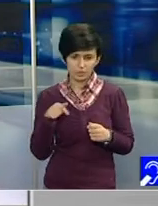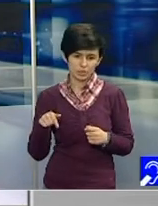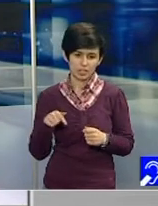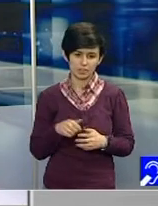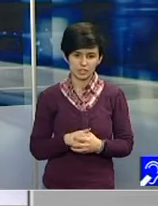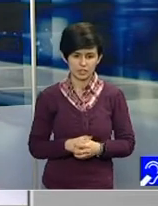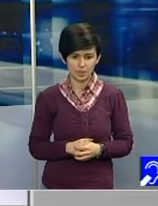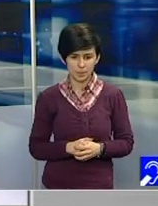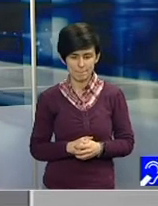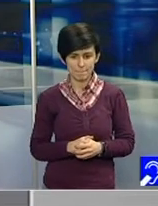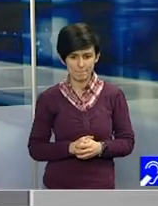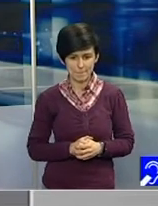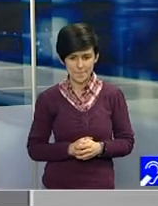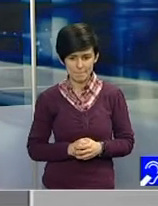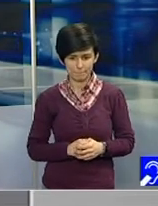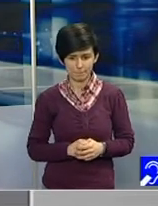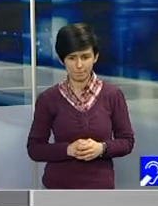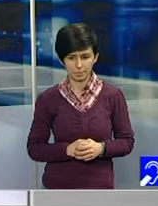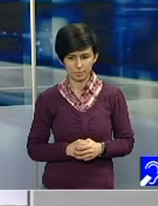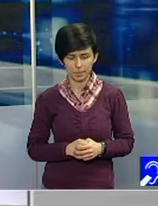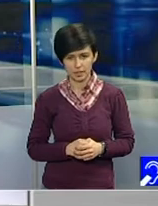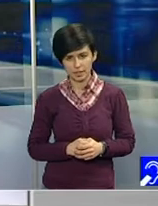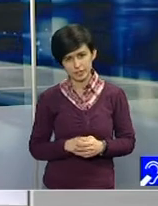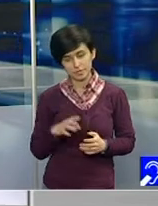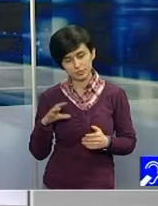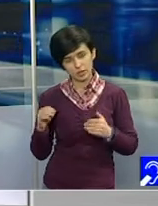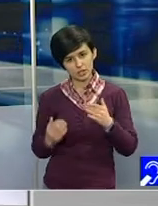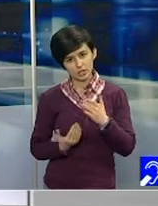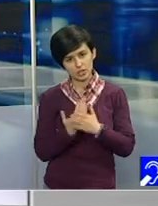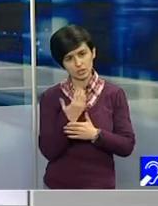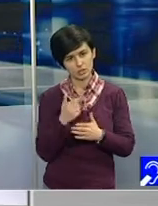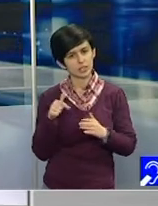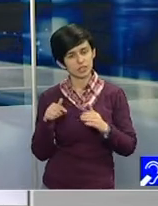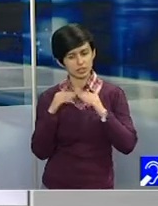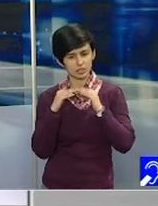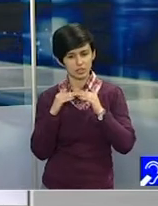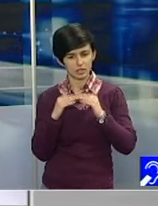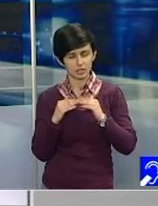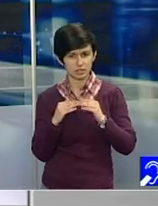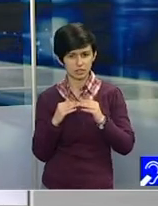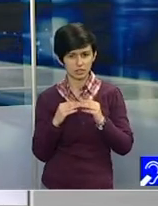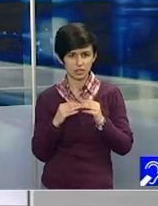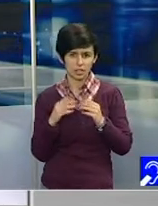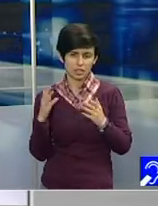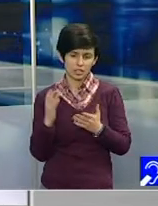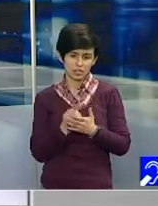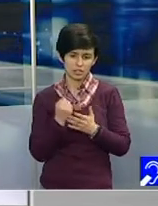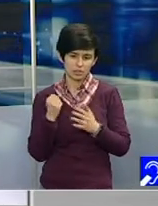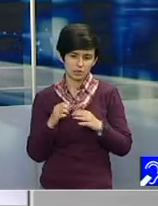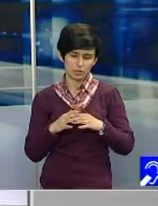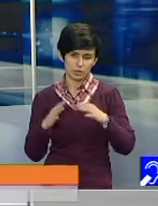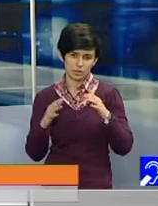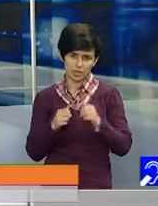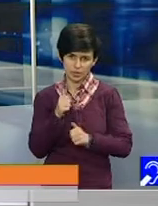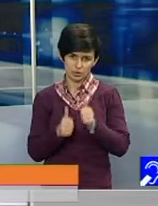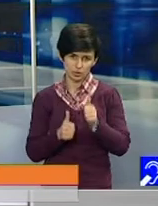înțeleg. Revin, așa este. Și încă o noutate acestei ediții, câștigătorul, marele câștigător al concursului, va